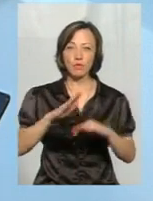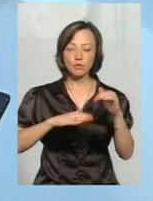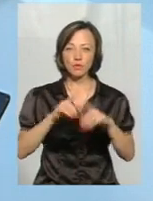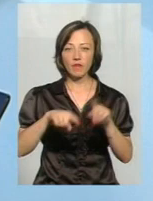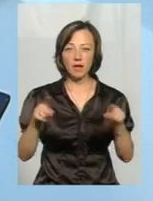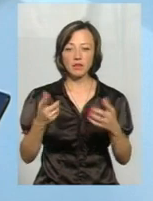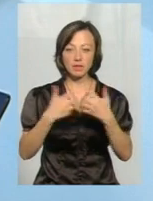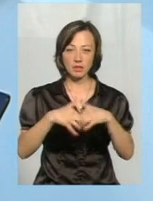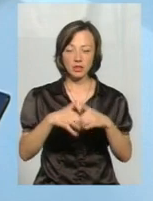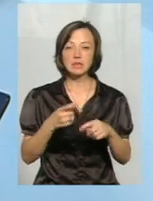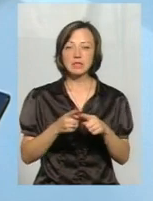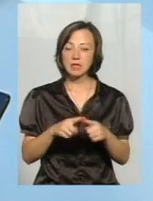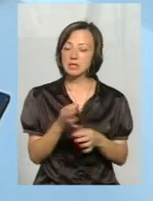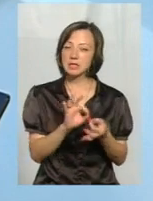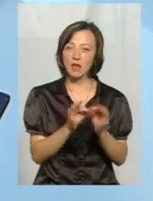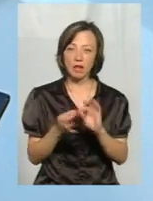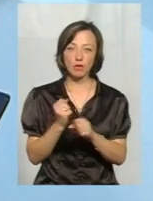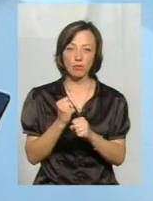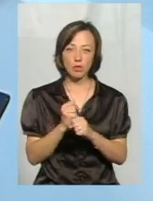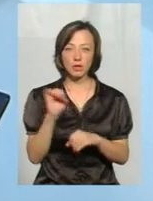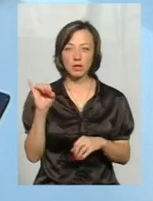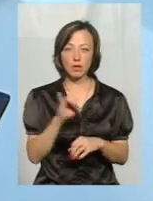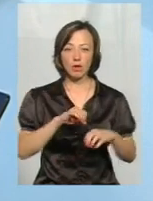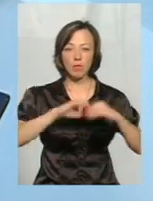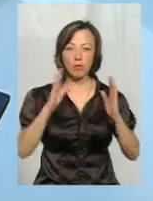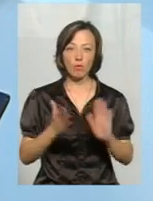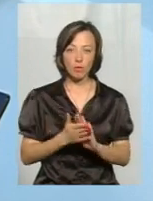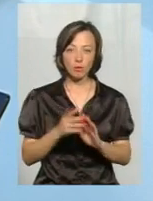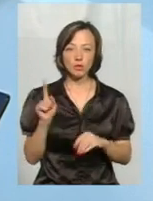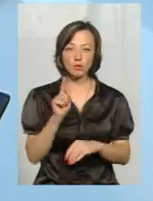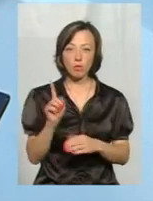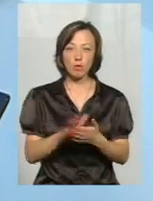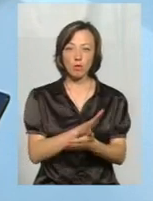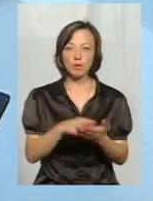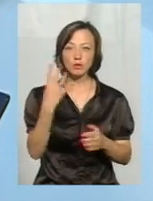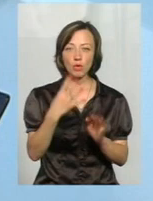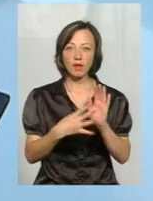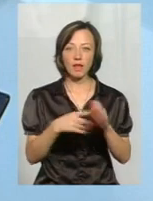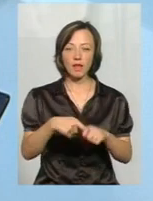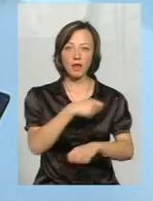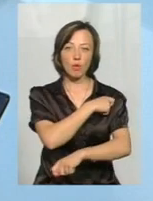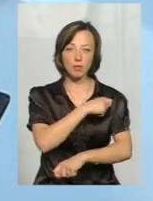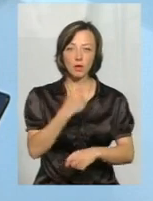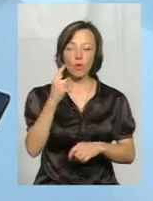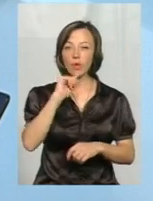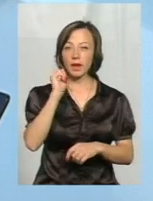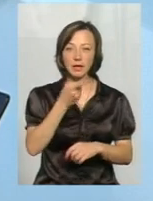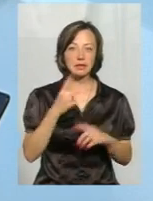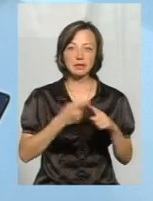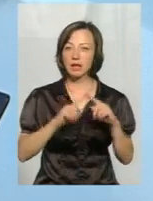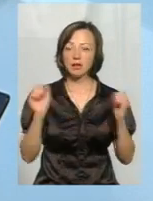за допомогою машини. Ця робота складна і досить така об'ємиста, що промити 49 кілометрів за один рік – це